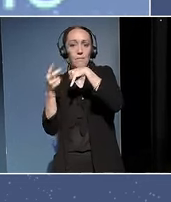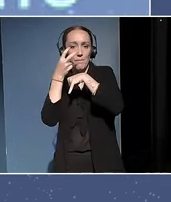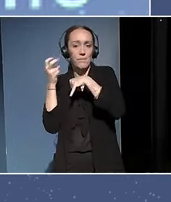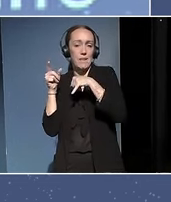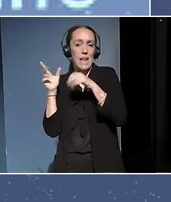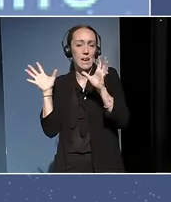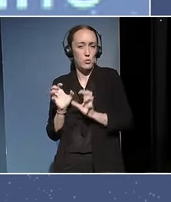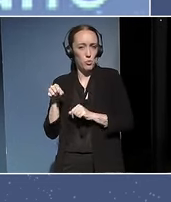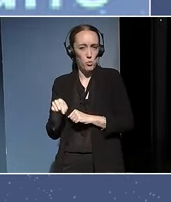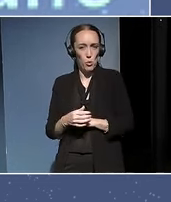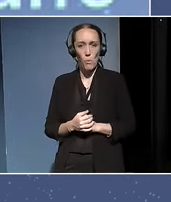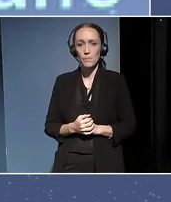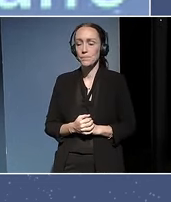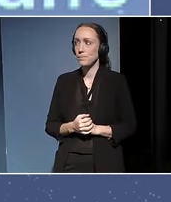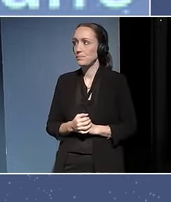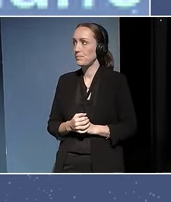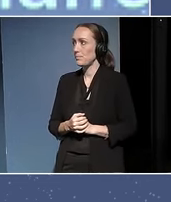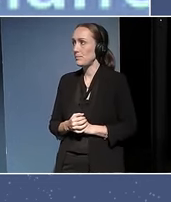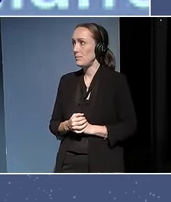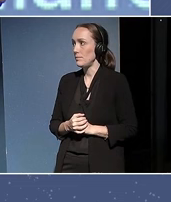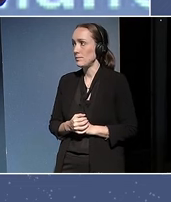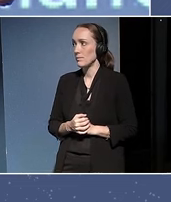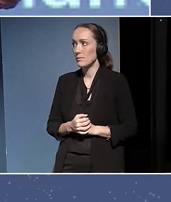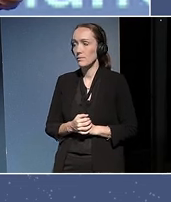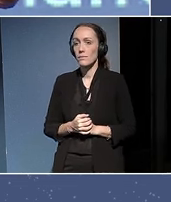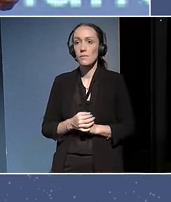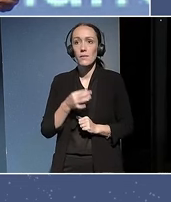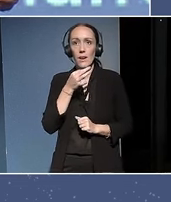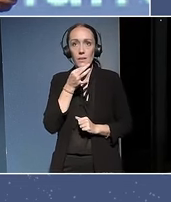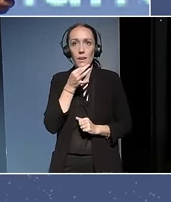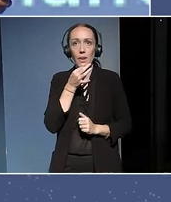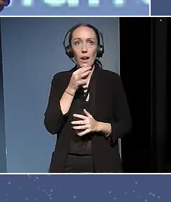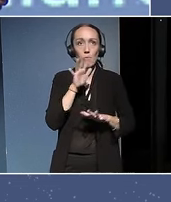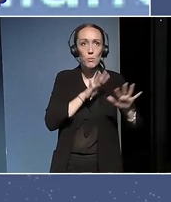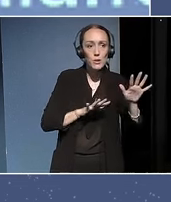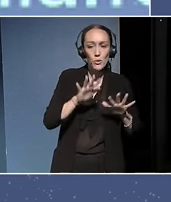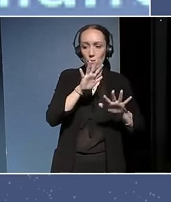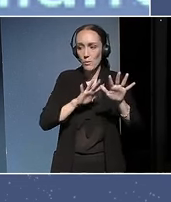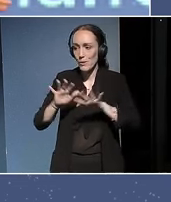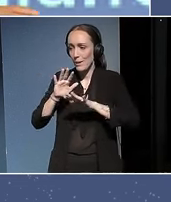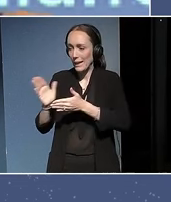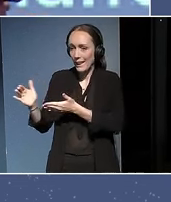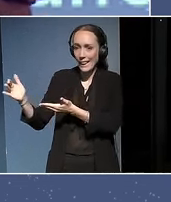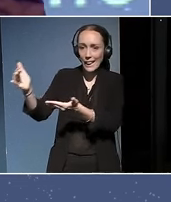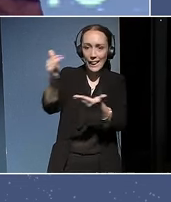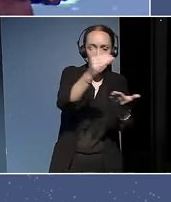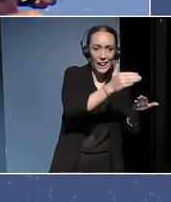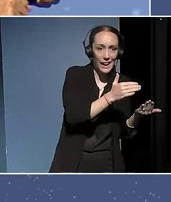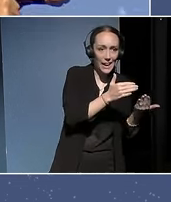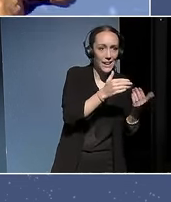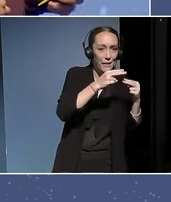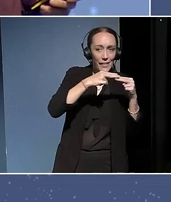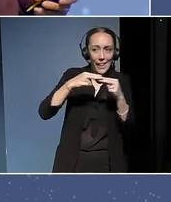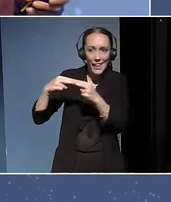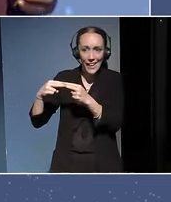spinosauro e il puzzle comincia a completarsi ci sono entrambi gli arti